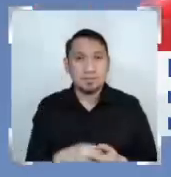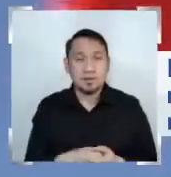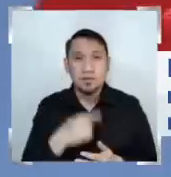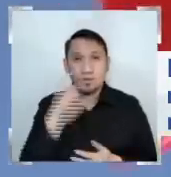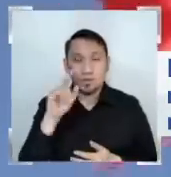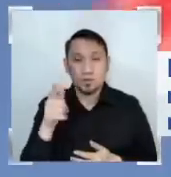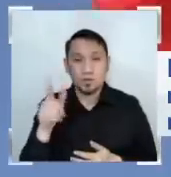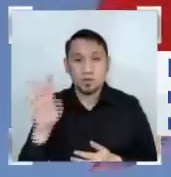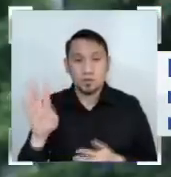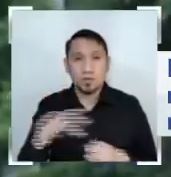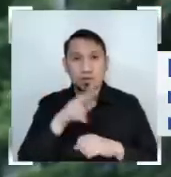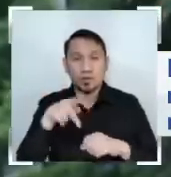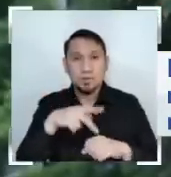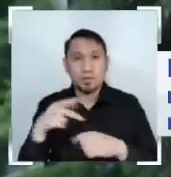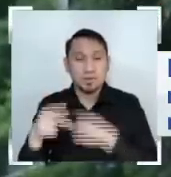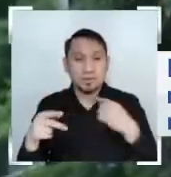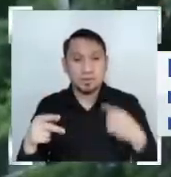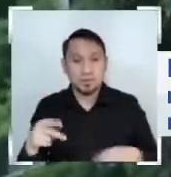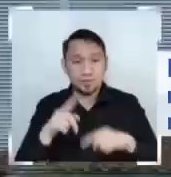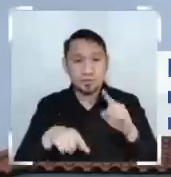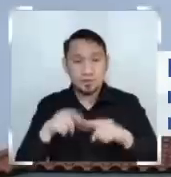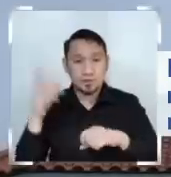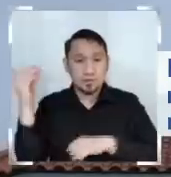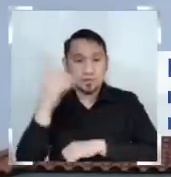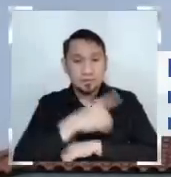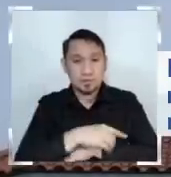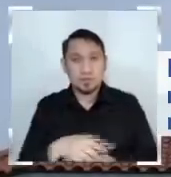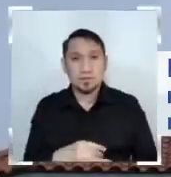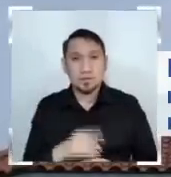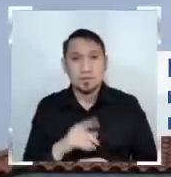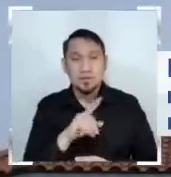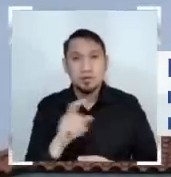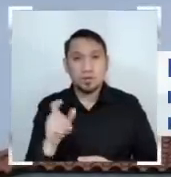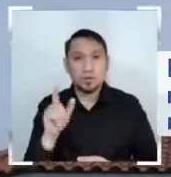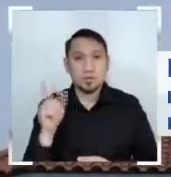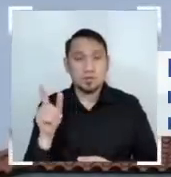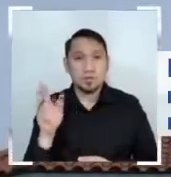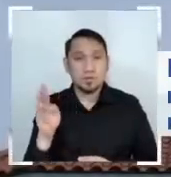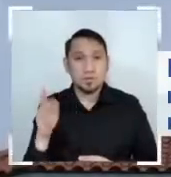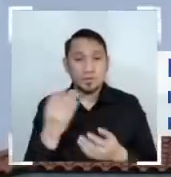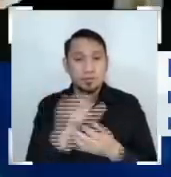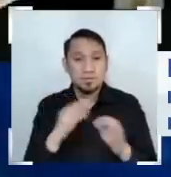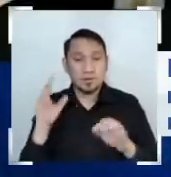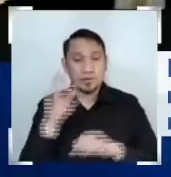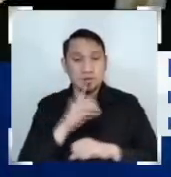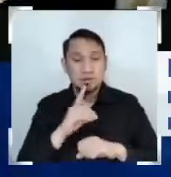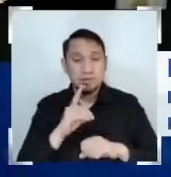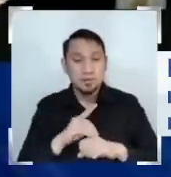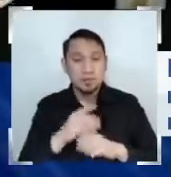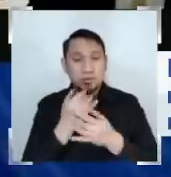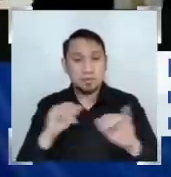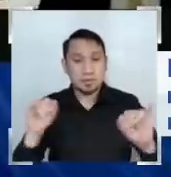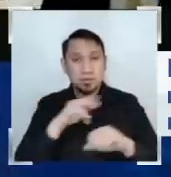na Philippine-Chinese Friendship Day at 124th na anibersaryo ng kalayaan ng Pilipinas na ginunita kanina ng Federation